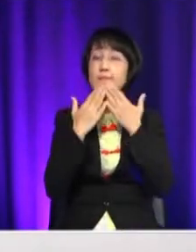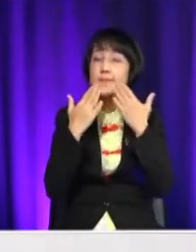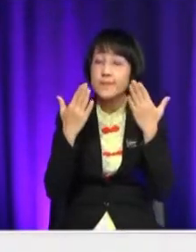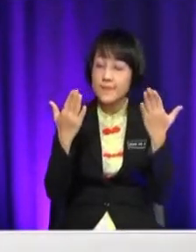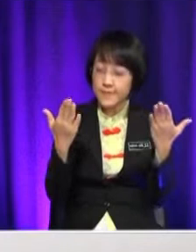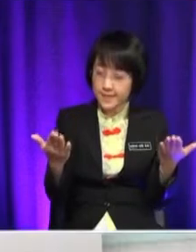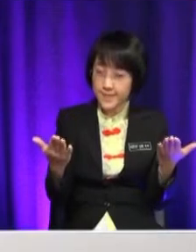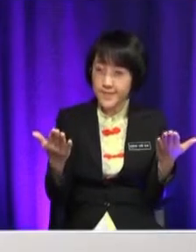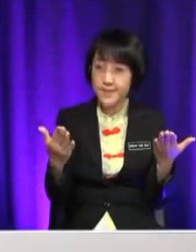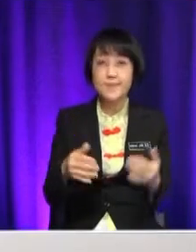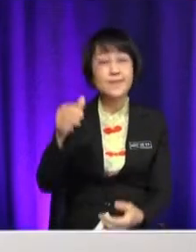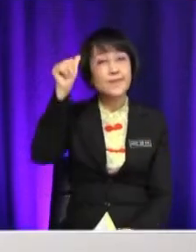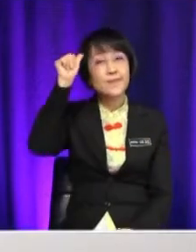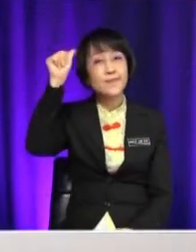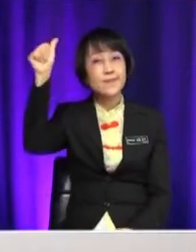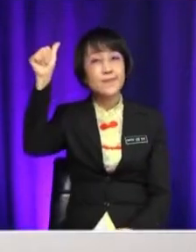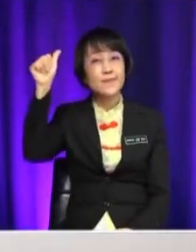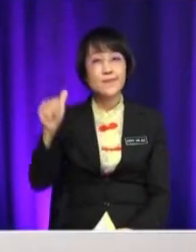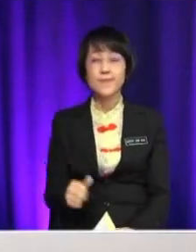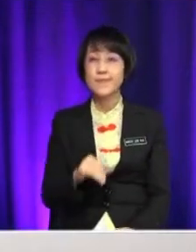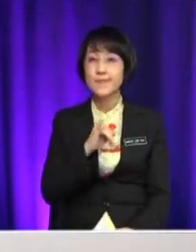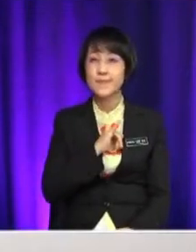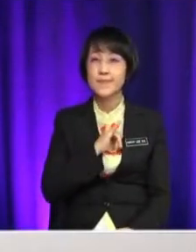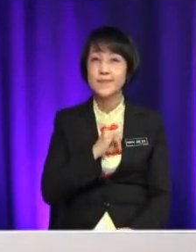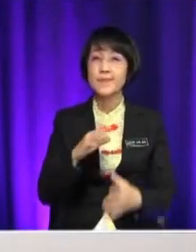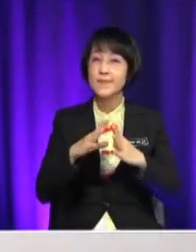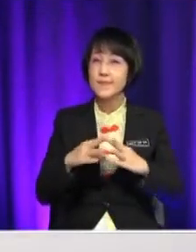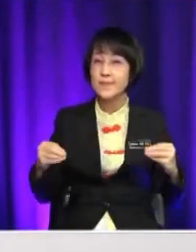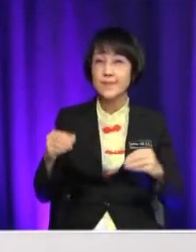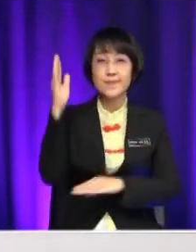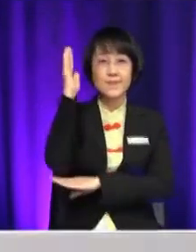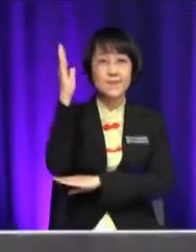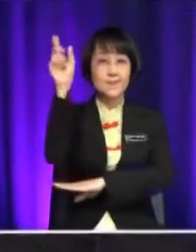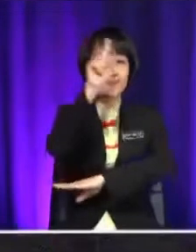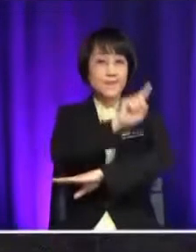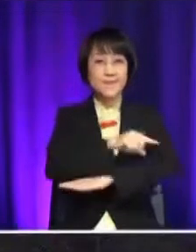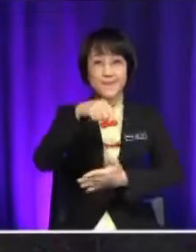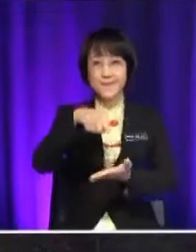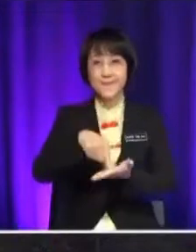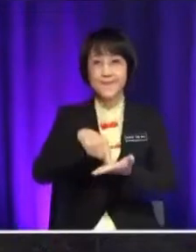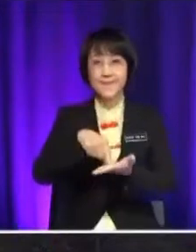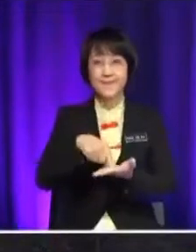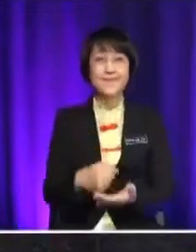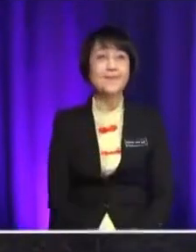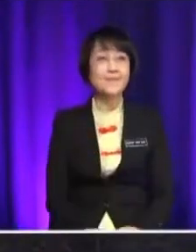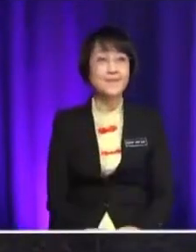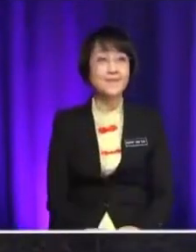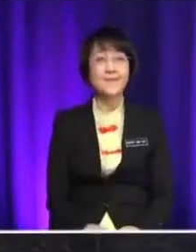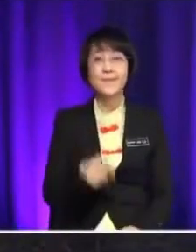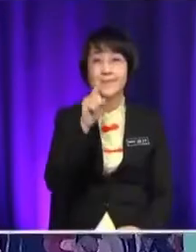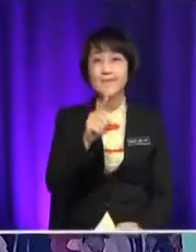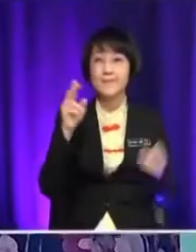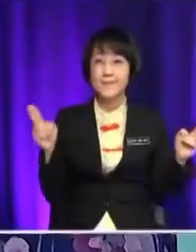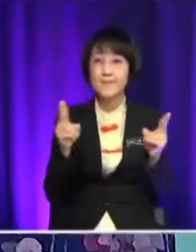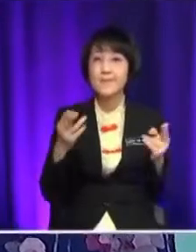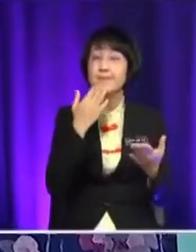lafaz Assalamualaikum, saya sudahi syarahan pada hari ini. Wah, terima kasih. Satu Yus. Usaha yang sangat